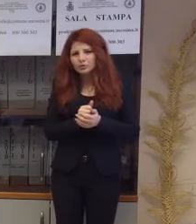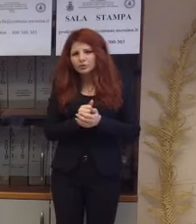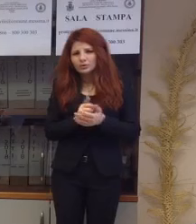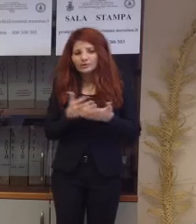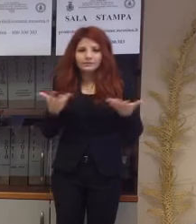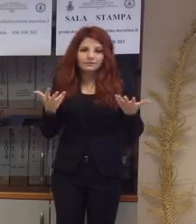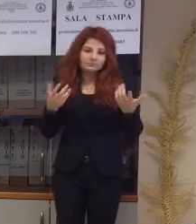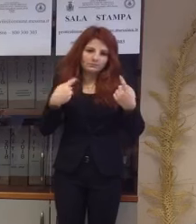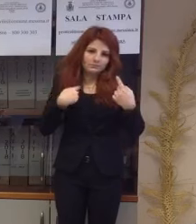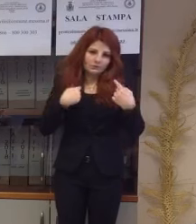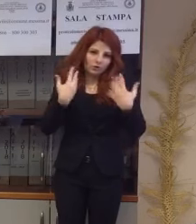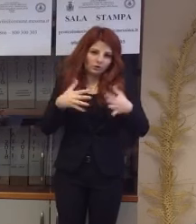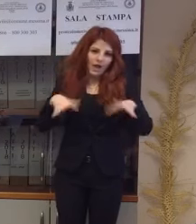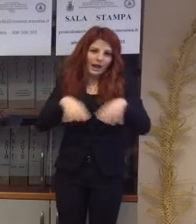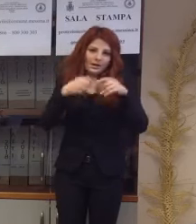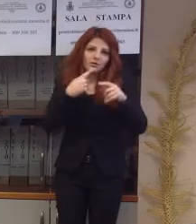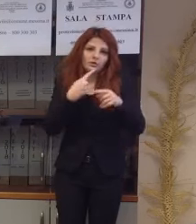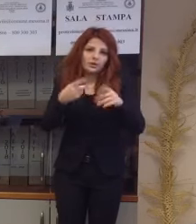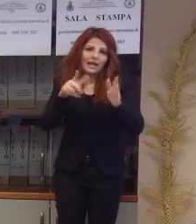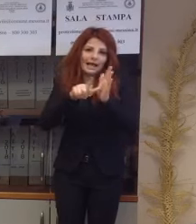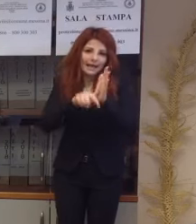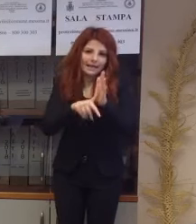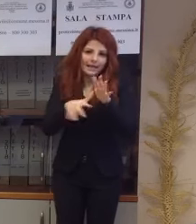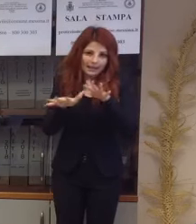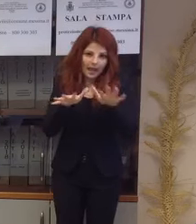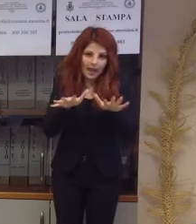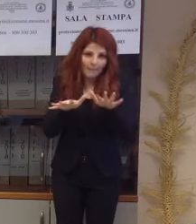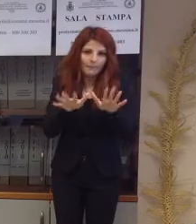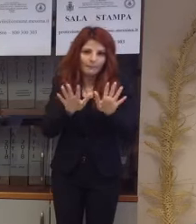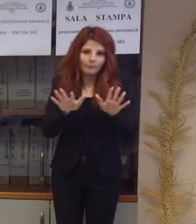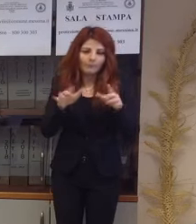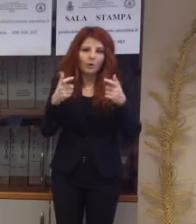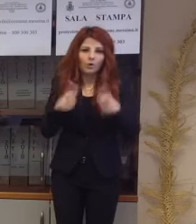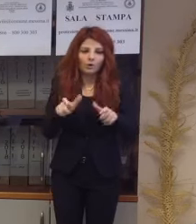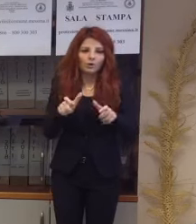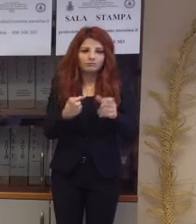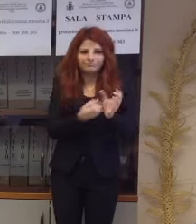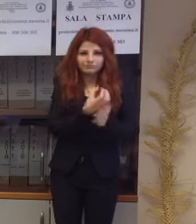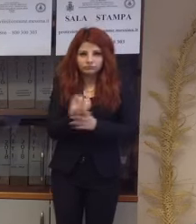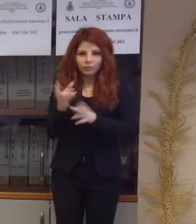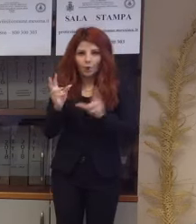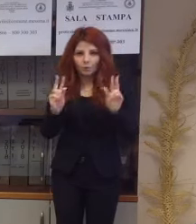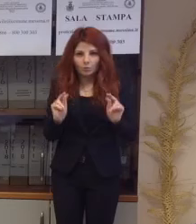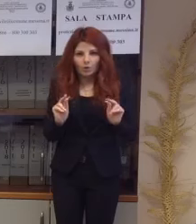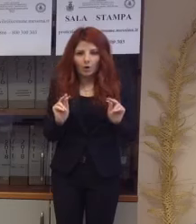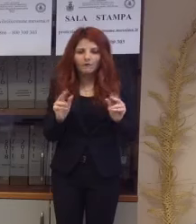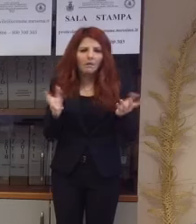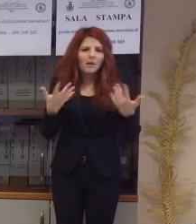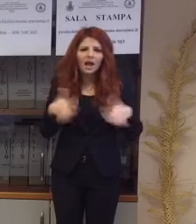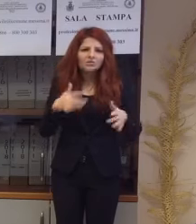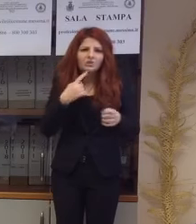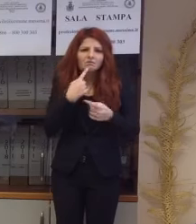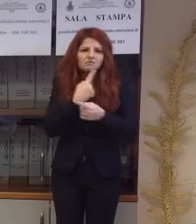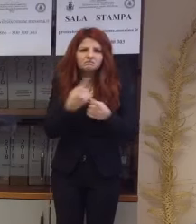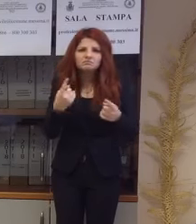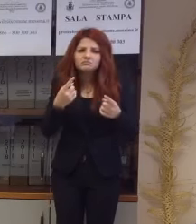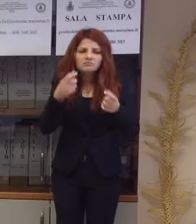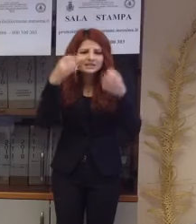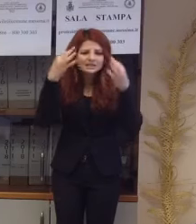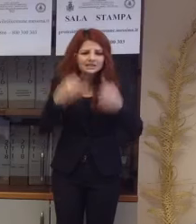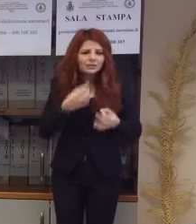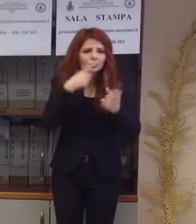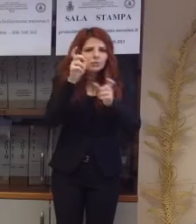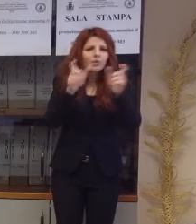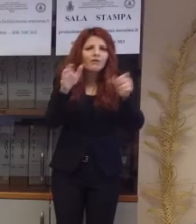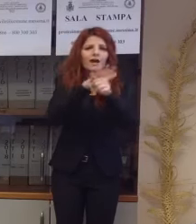ma ve l'abbiamo detto dall'inizio, le famiglie che sono in difficoltà riceveranno da noi il sostegno per pagare anche l'affitto di